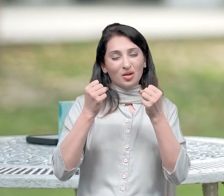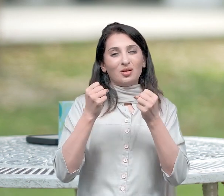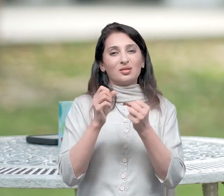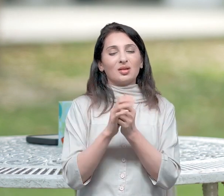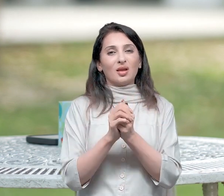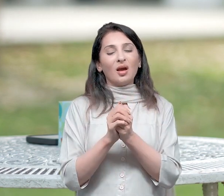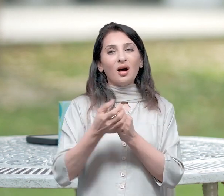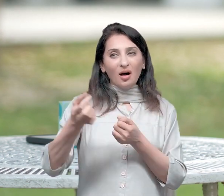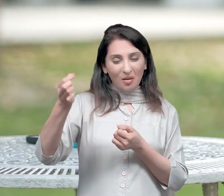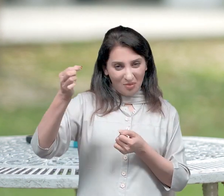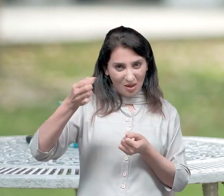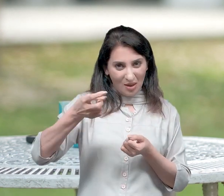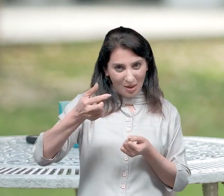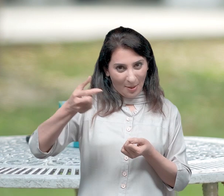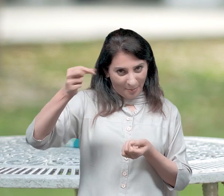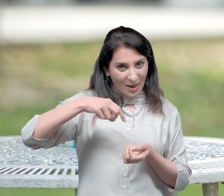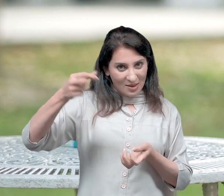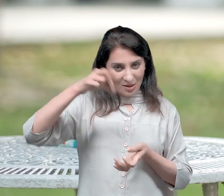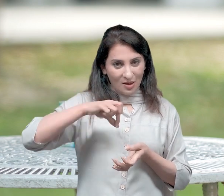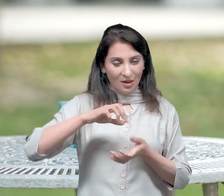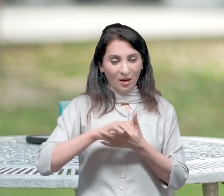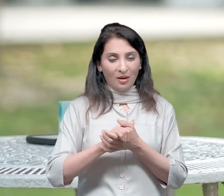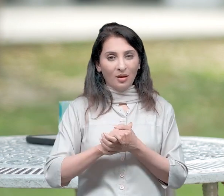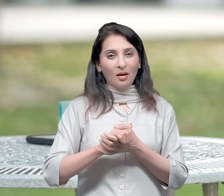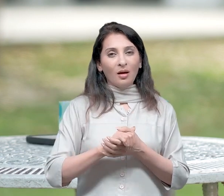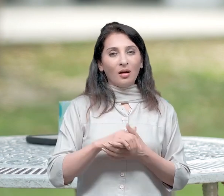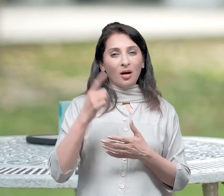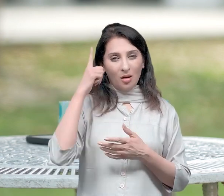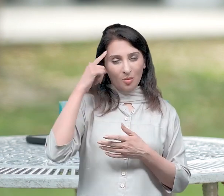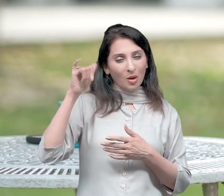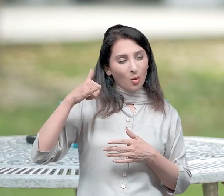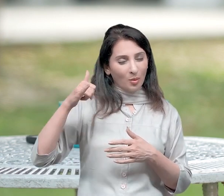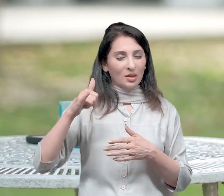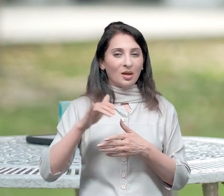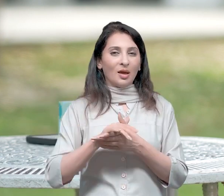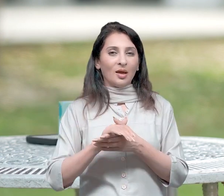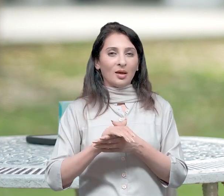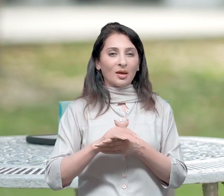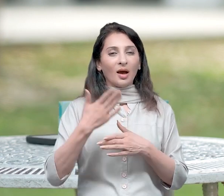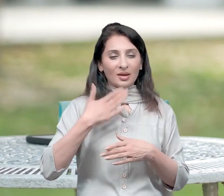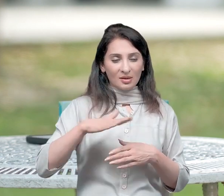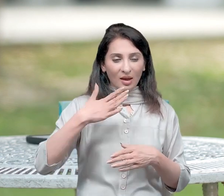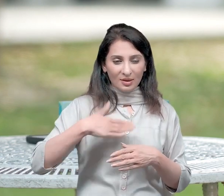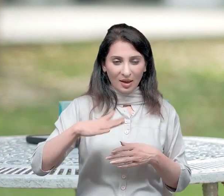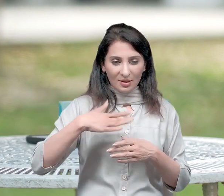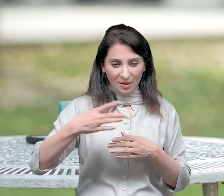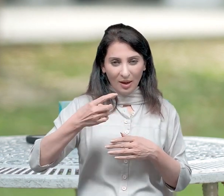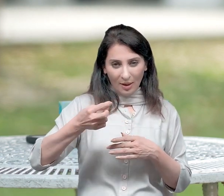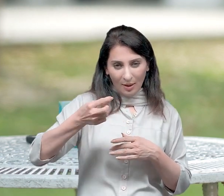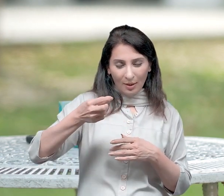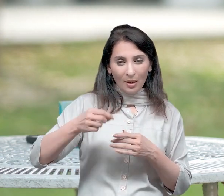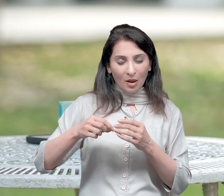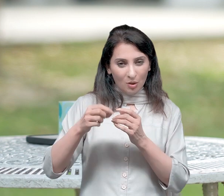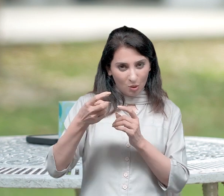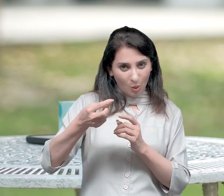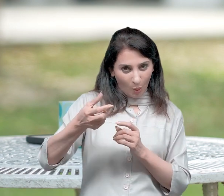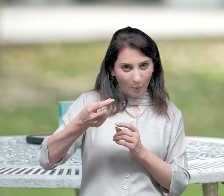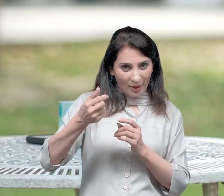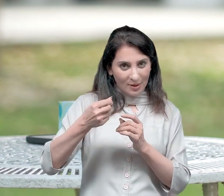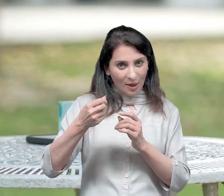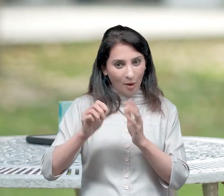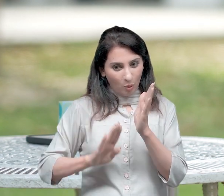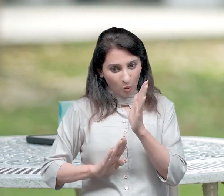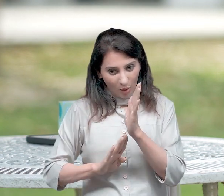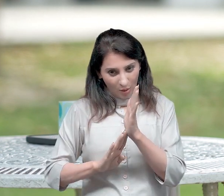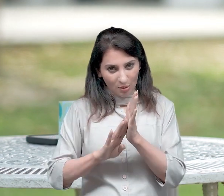جس سے تھوڑا سا کرنسی میں بہتری آ سکتی ہے اور شاید اس میں اسٹیبلٹی بھی تھوڑی دیر کے لیے